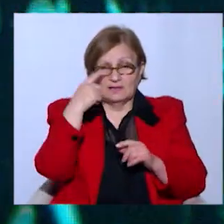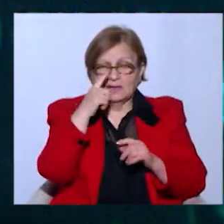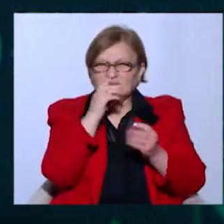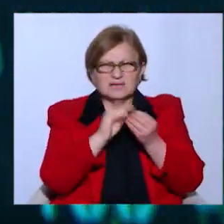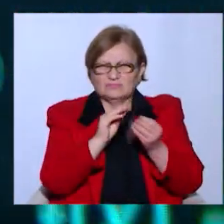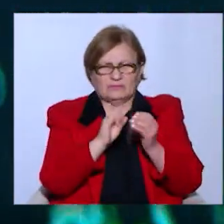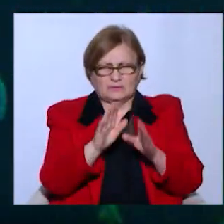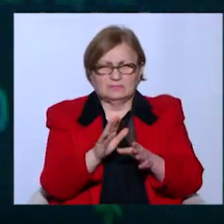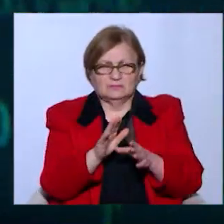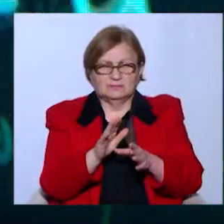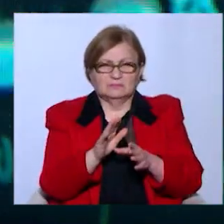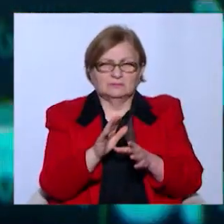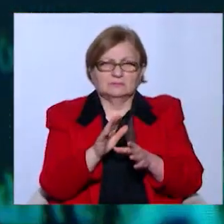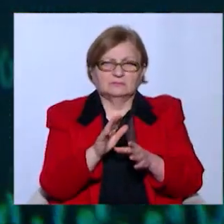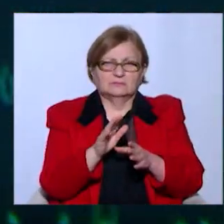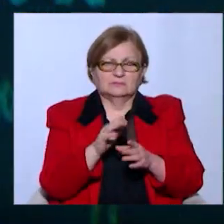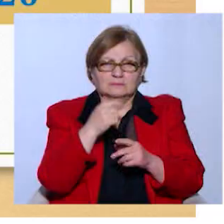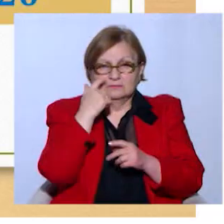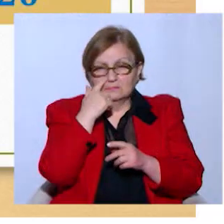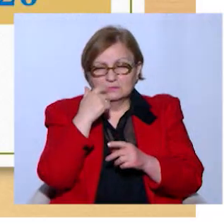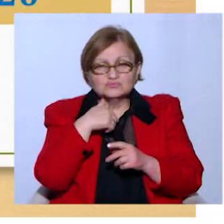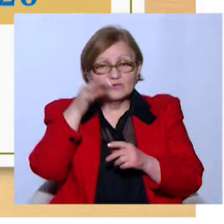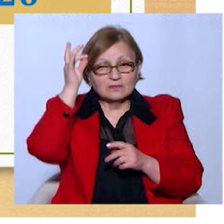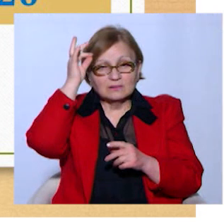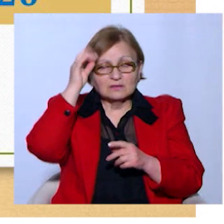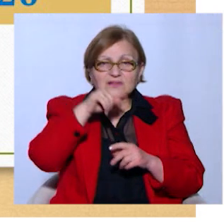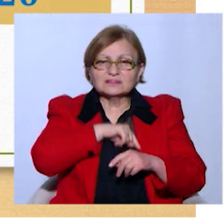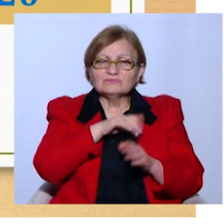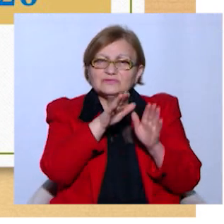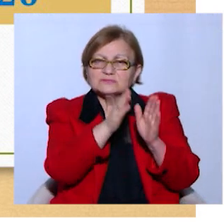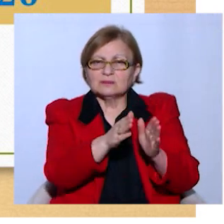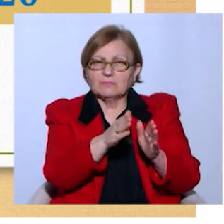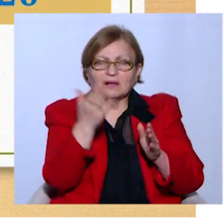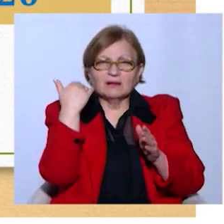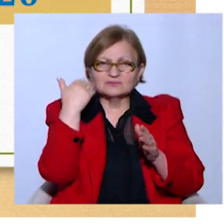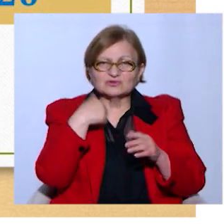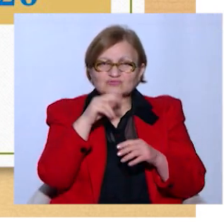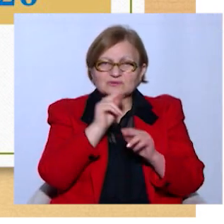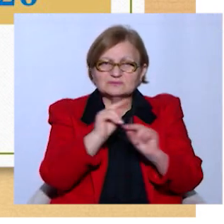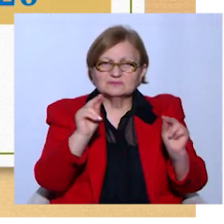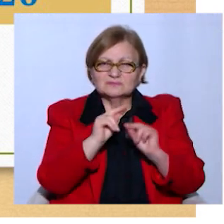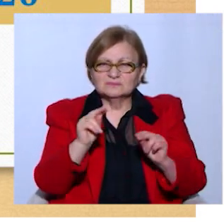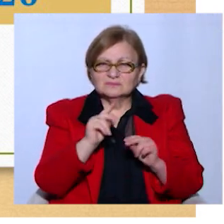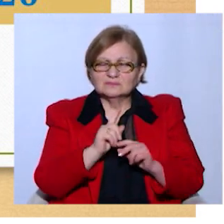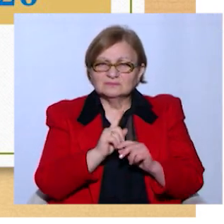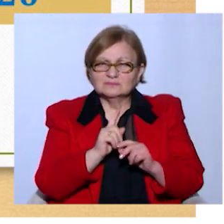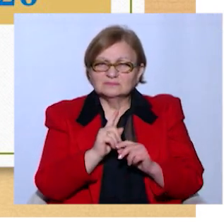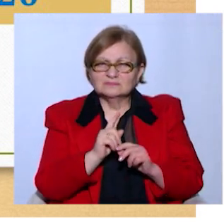იგივე და გავიხსენოთ ის თვისება ერთ-ერთ წინაგაკვეთილზე ნათქვამი, რომ